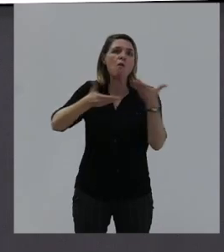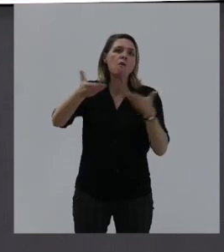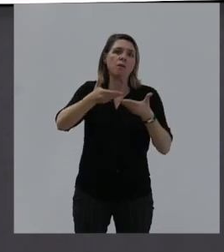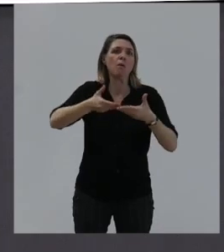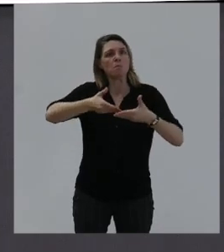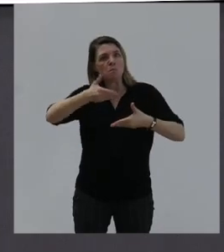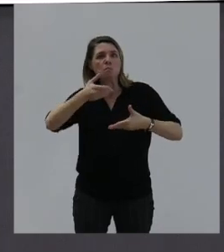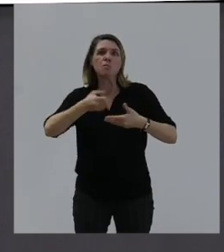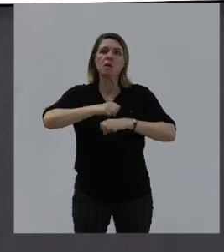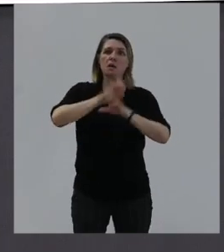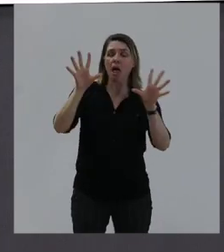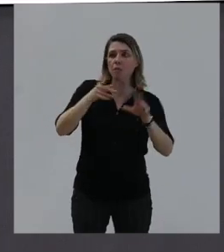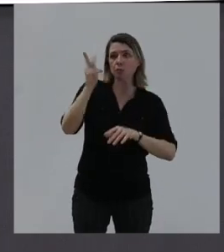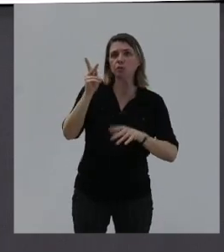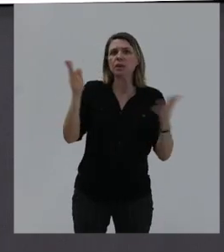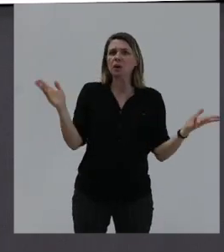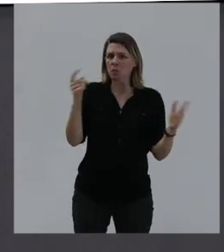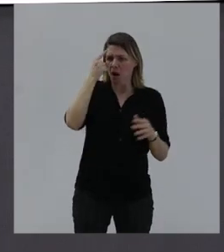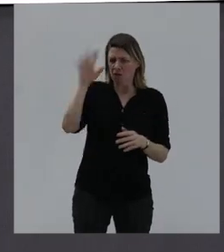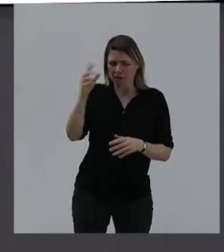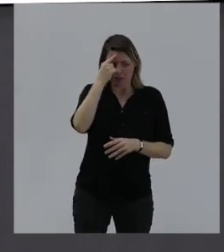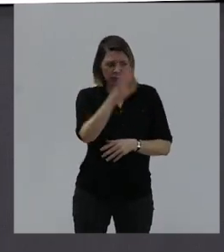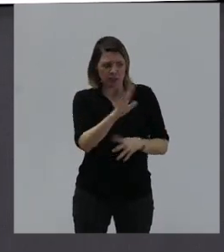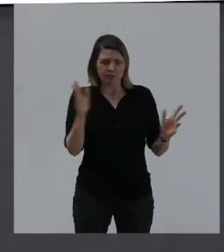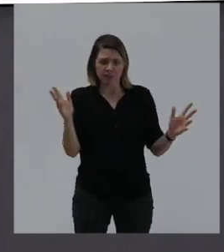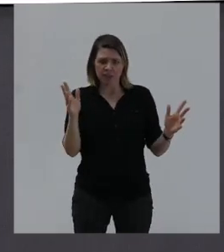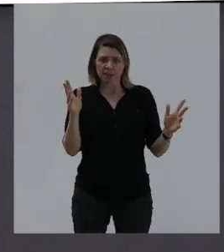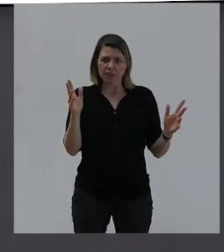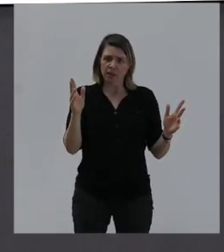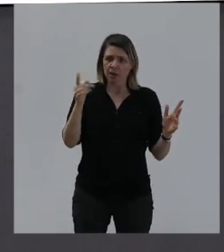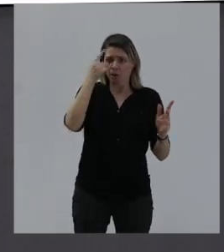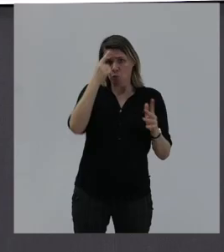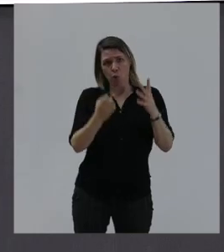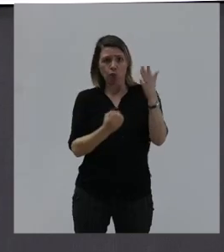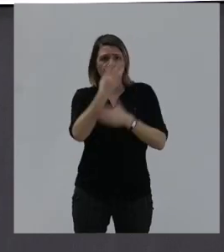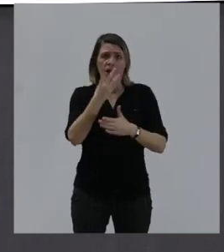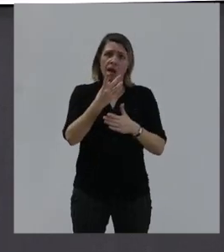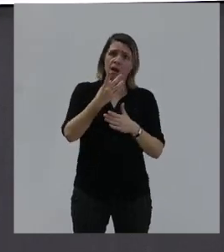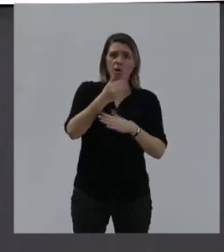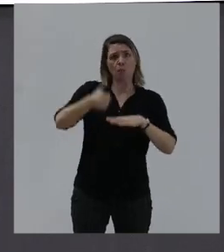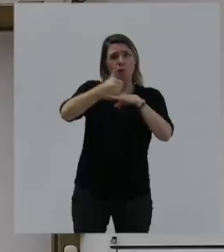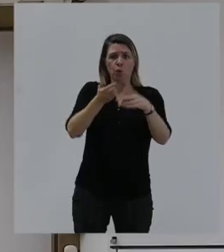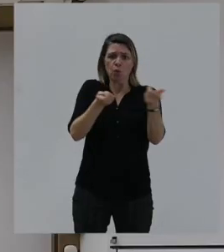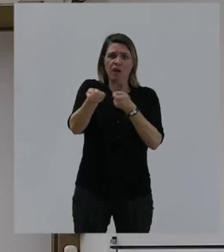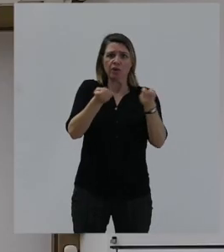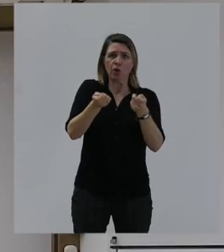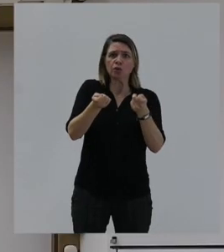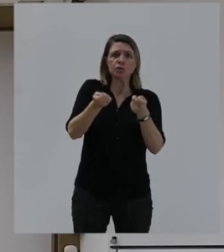Qu'est-ce qui vous semble devoir être fait mieux, peut-être, dans une nouvelle gouvernance sur ce volet-là ?